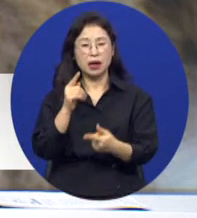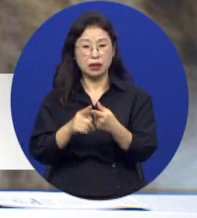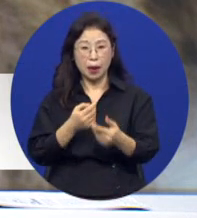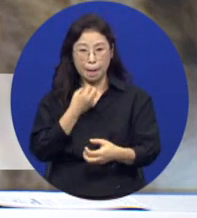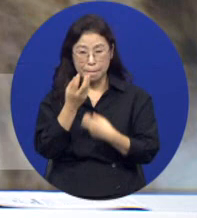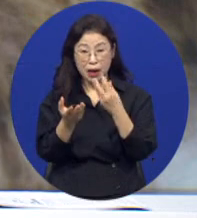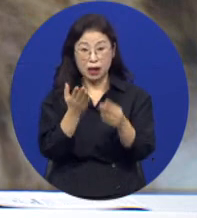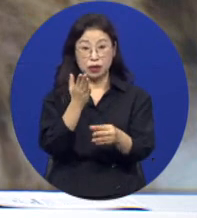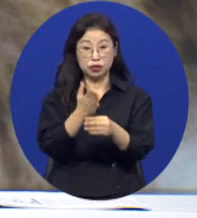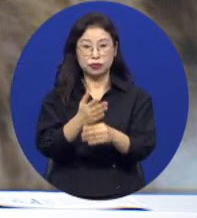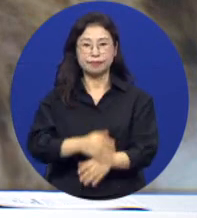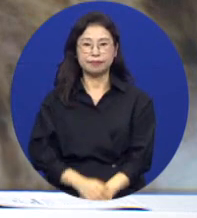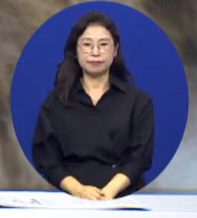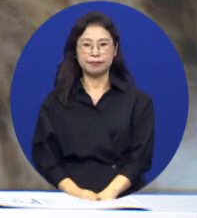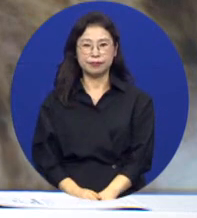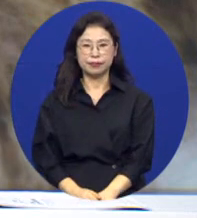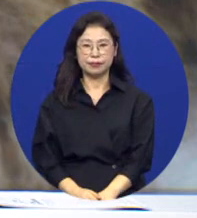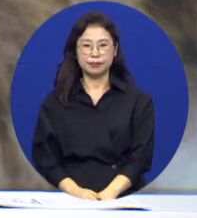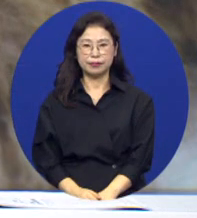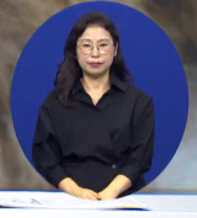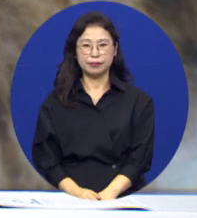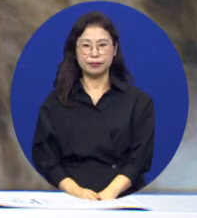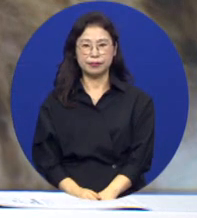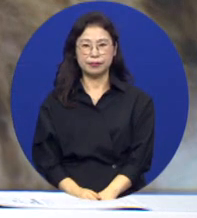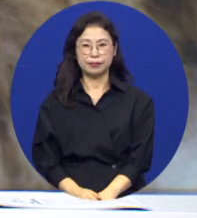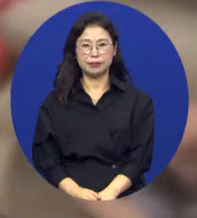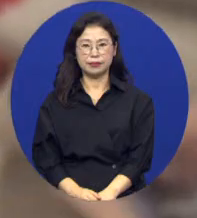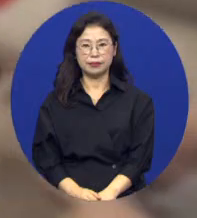알려졌습니다 김한 기자입니다